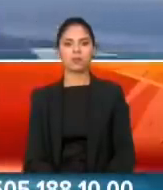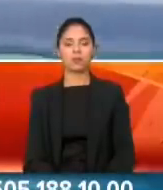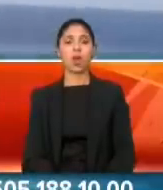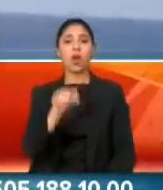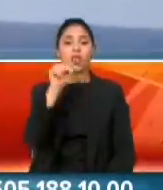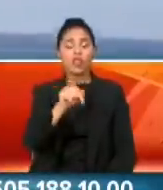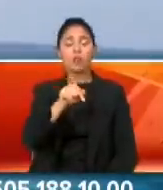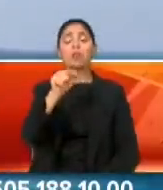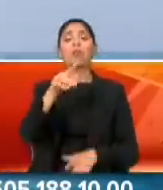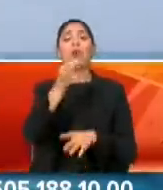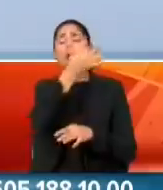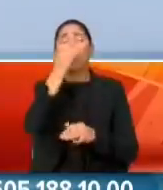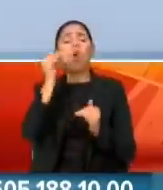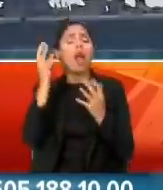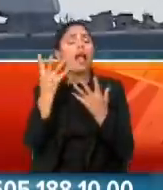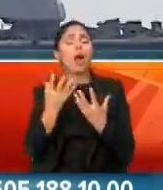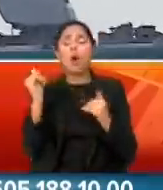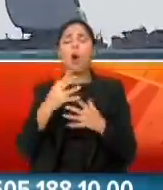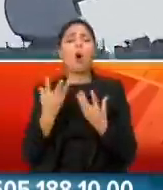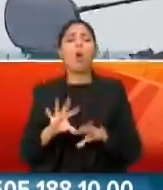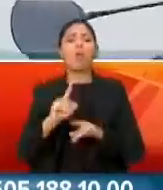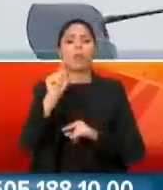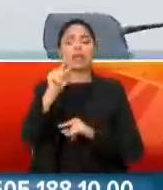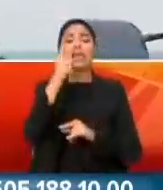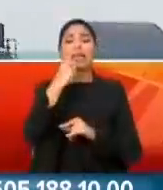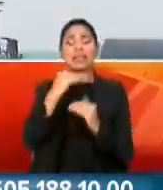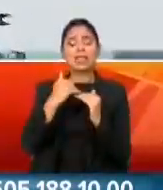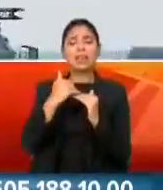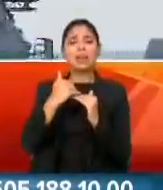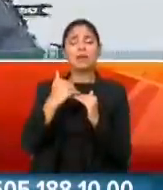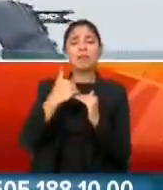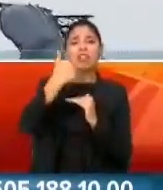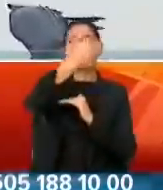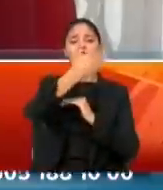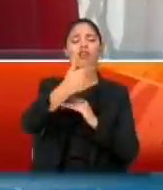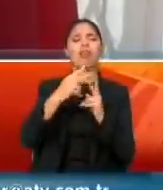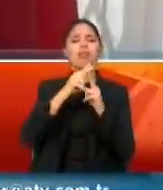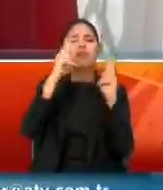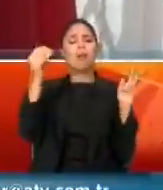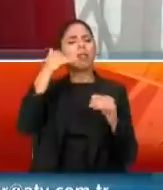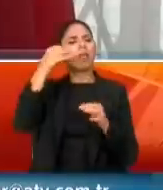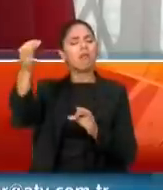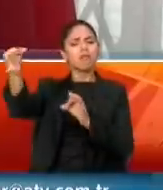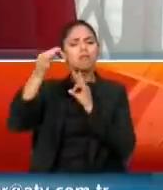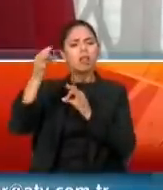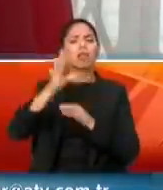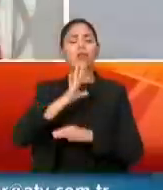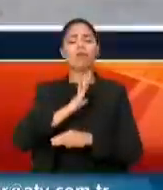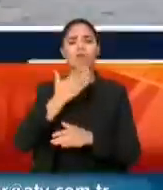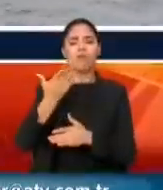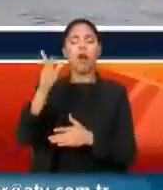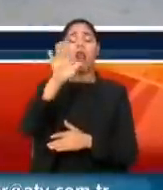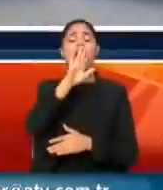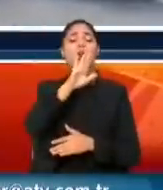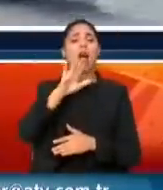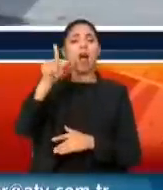Bu noktaya elbette kolay gelinmedi. Kırmızı hatların ucundaki telefonlar sabaha kadar açıktı. Çavuşoğlu Amerikalı mevkidaşı